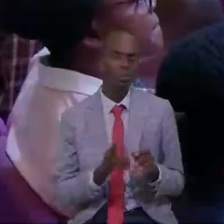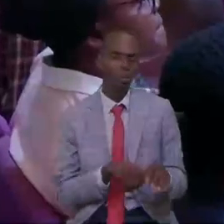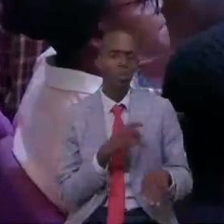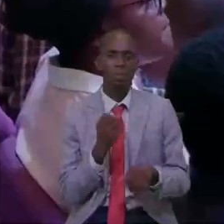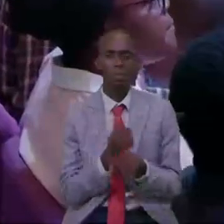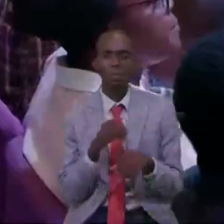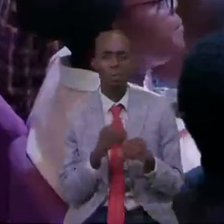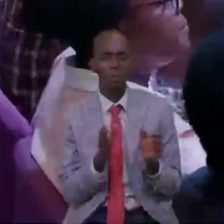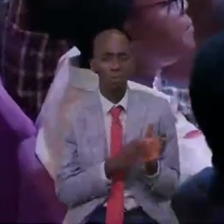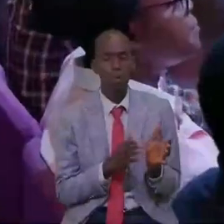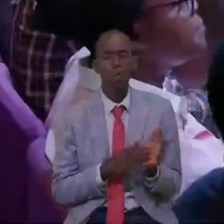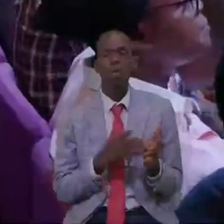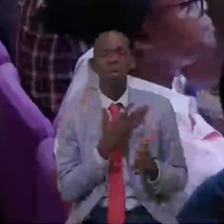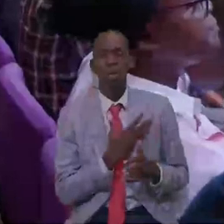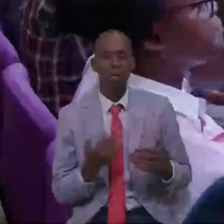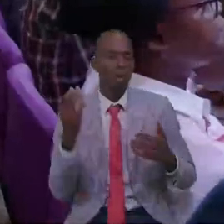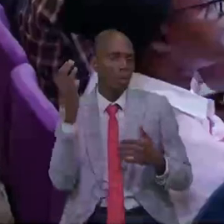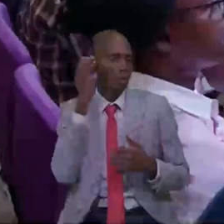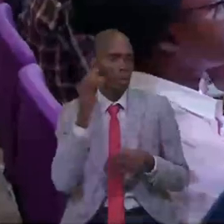des années dans des instituts,